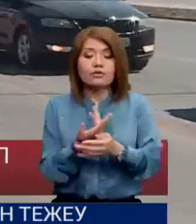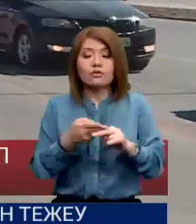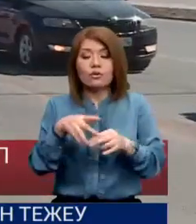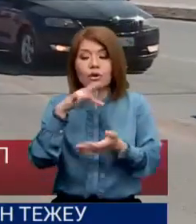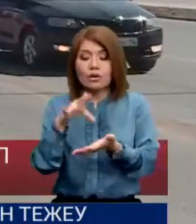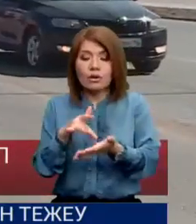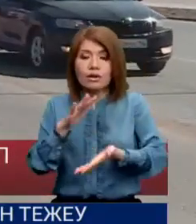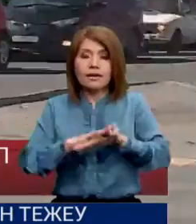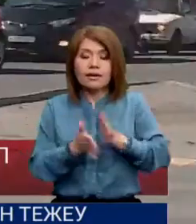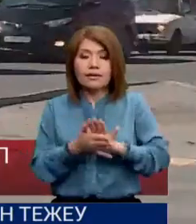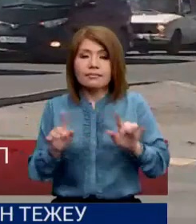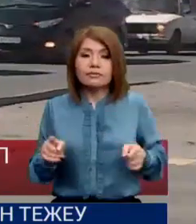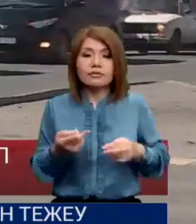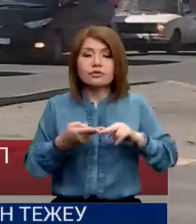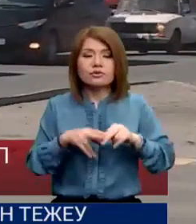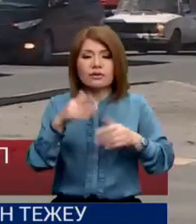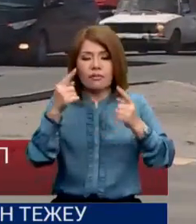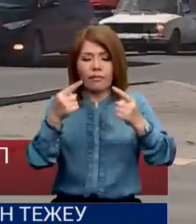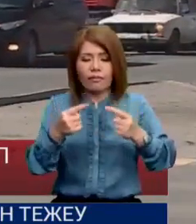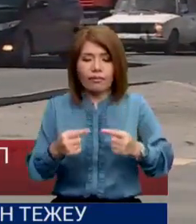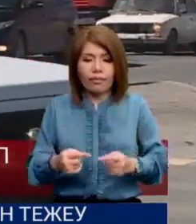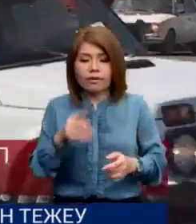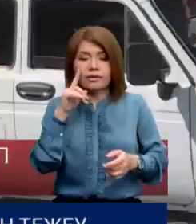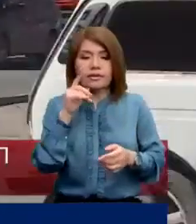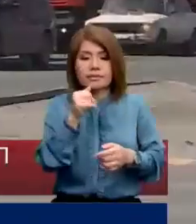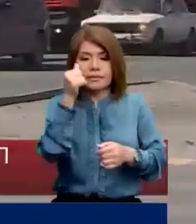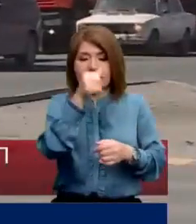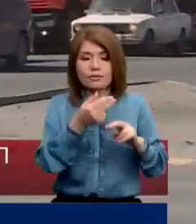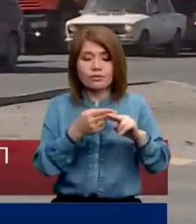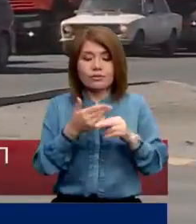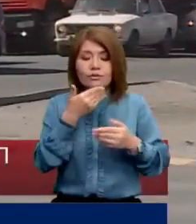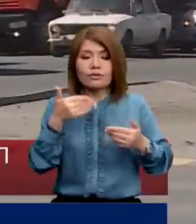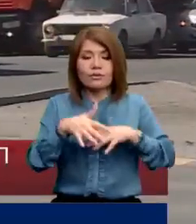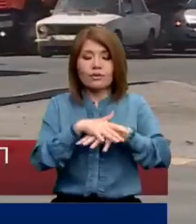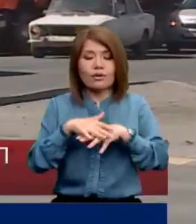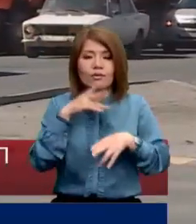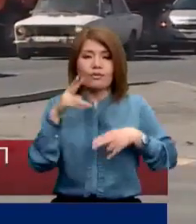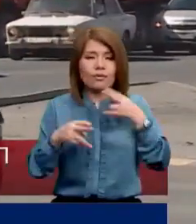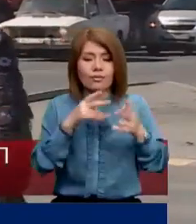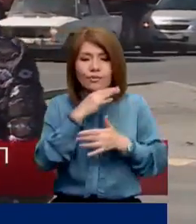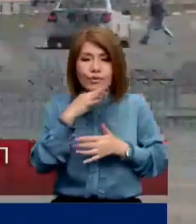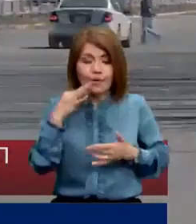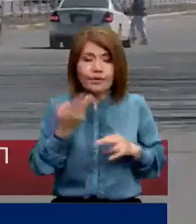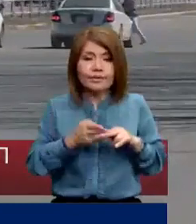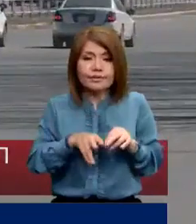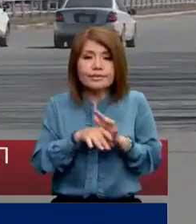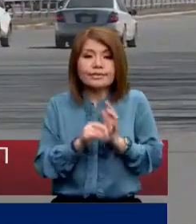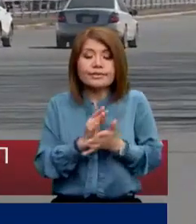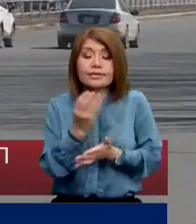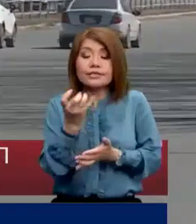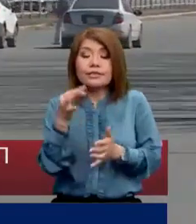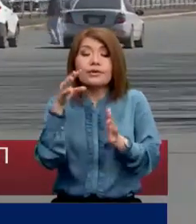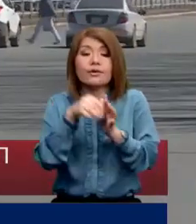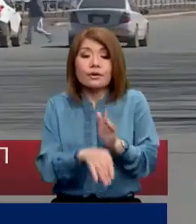қаланың әлеуметтік экономикалық жағдайы нашарлап кеткенін соңғы жылдары мұндағы ел жиі жырғылып айтты. Шығыс Қазақстанның